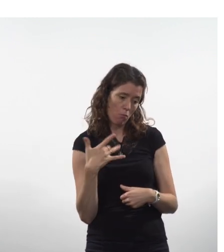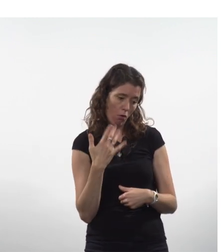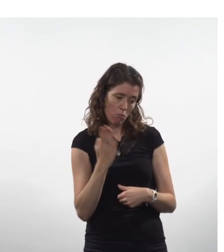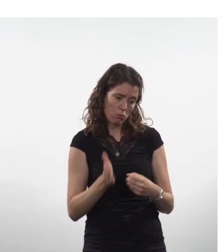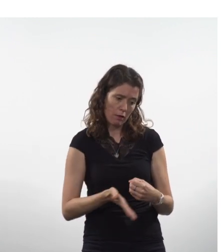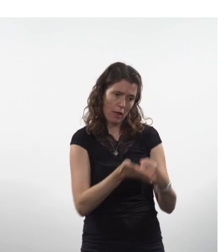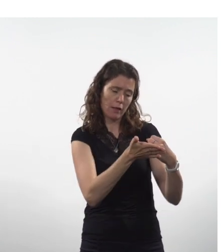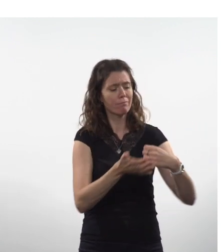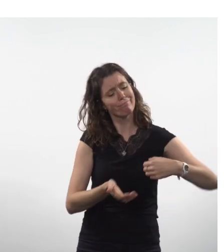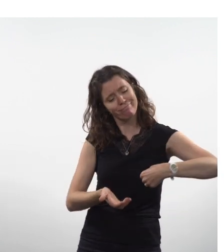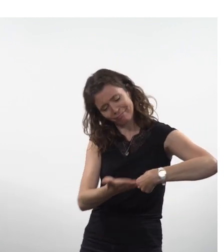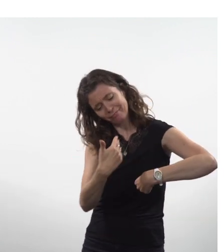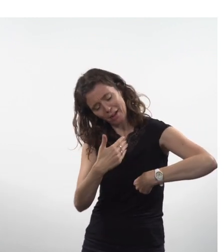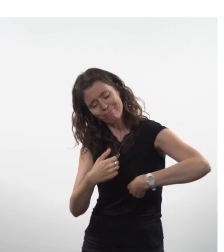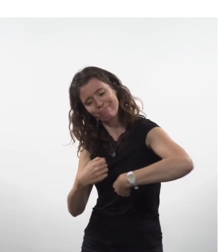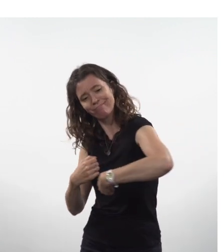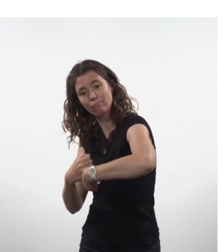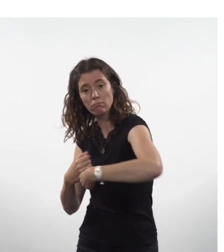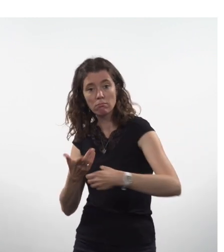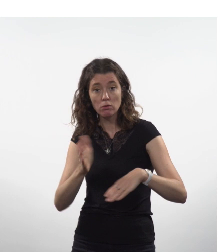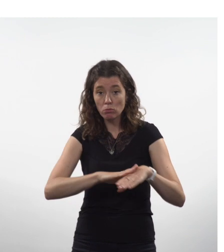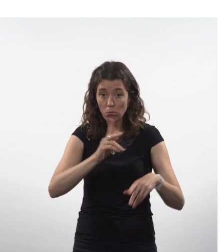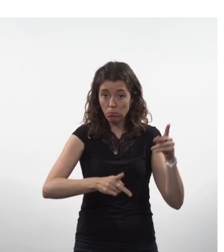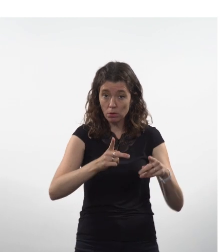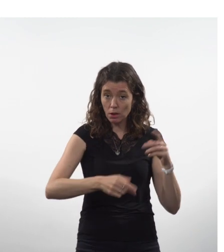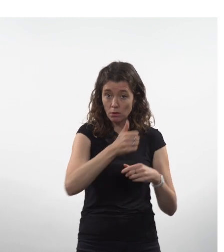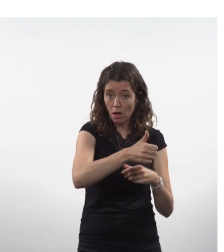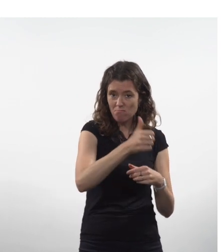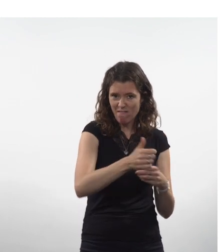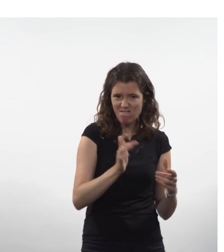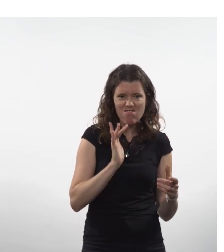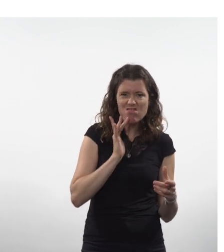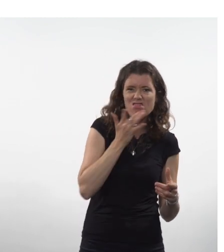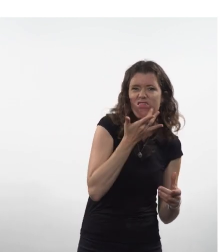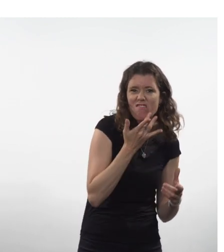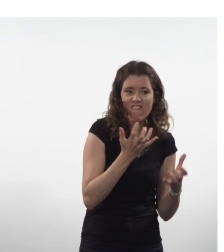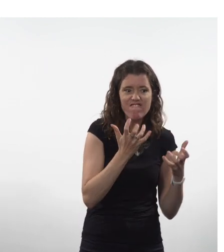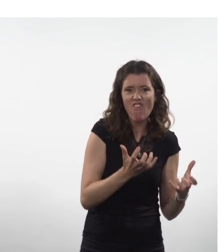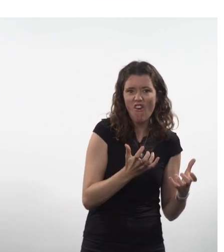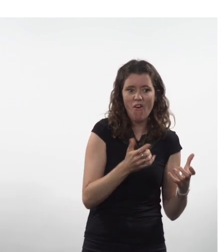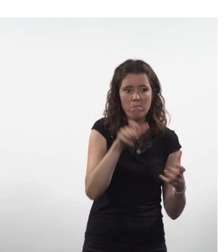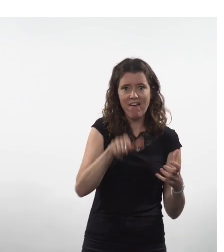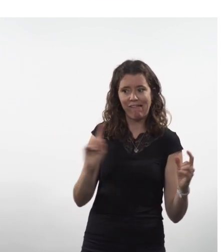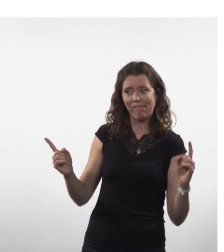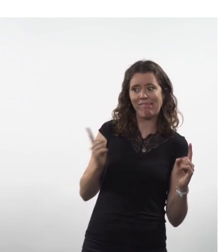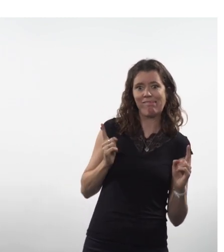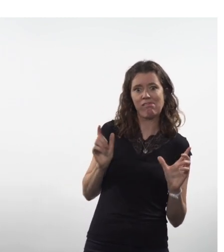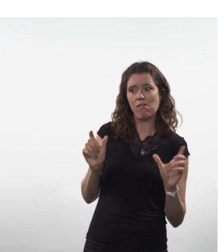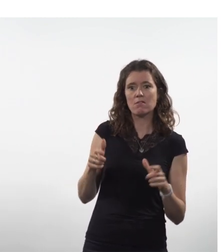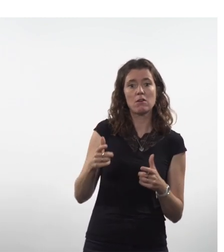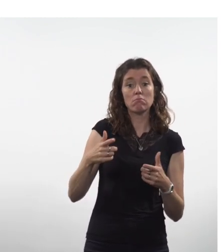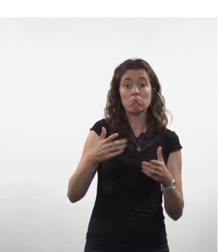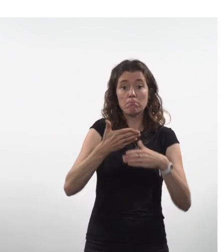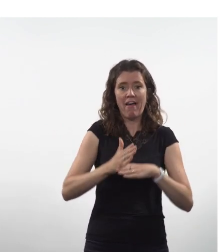vais pas lui proposer de l'aider à traverser, mais si ça se trouve, c'est une perverse narcissique qui n'attend qu'une chose, c'est que quelqu'un s'approche, elle a une lame de rasoir dans la